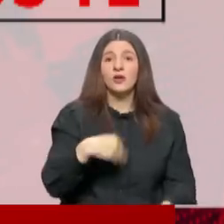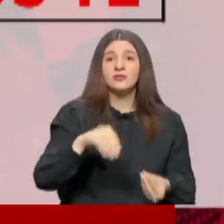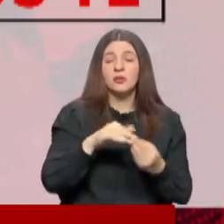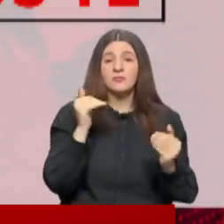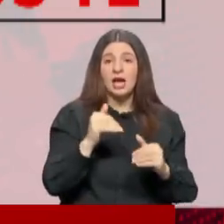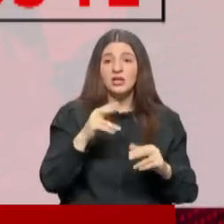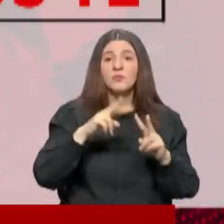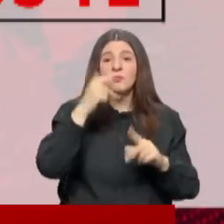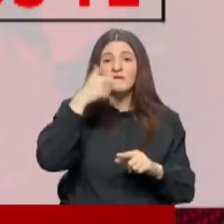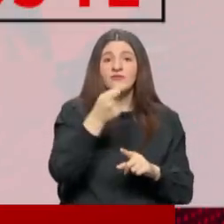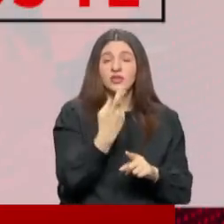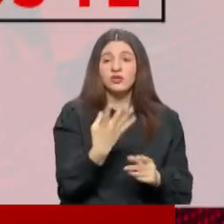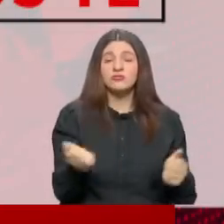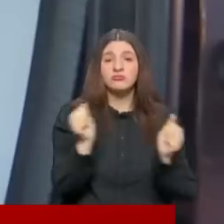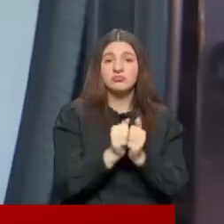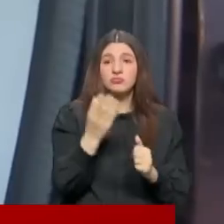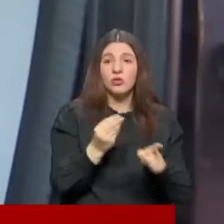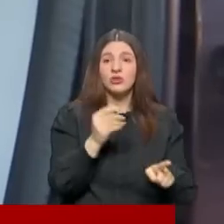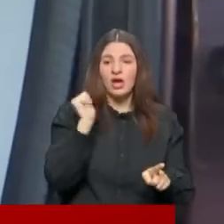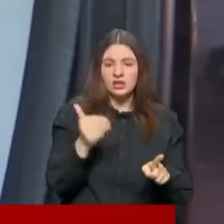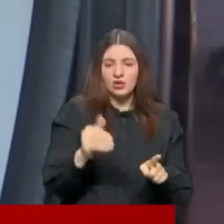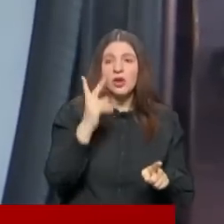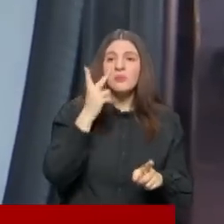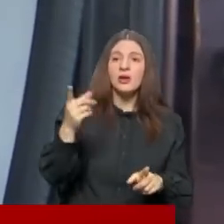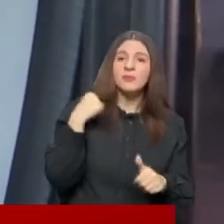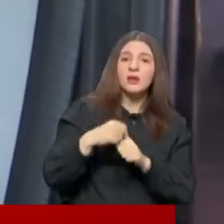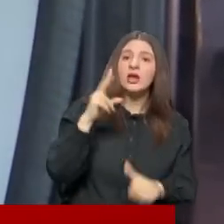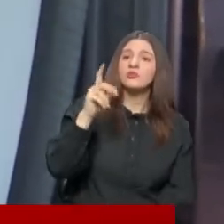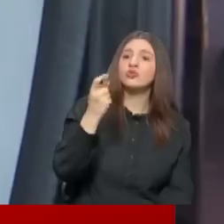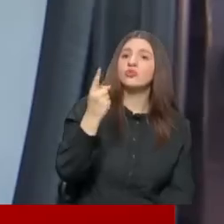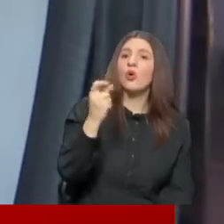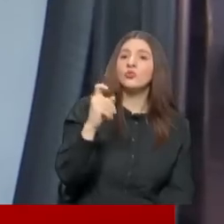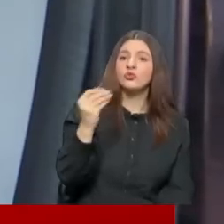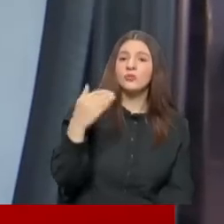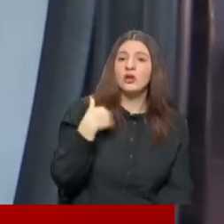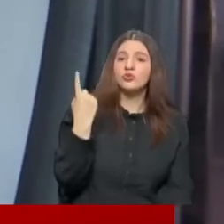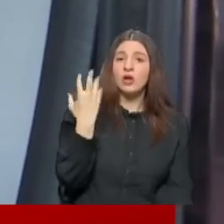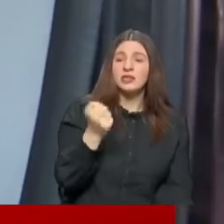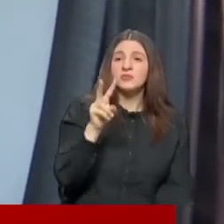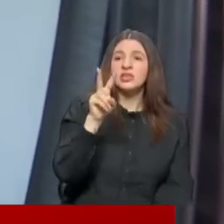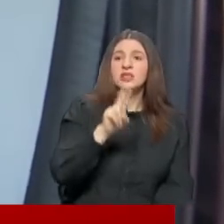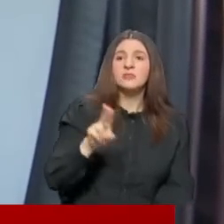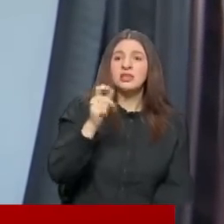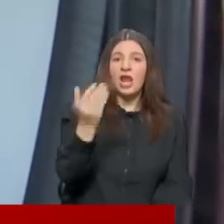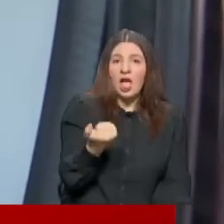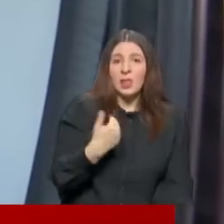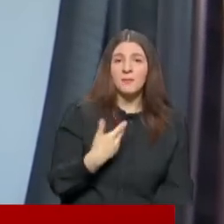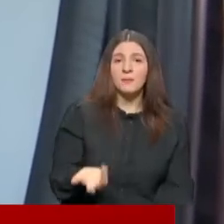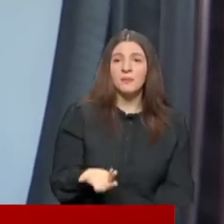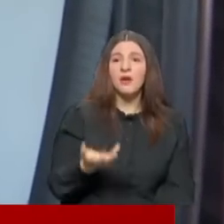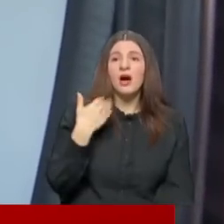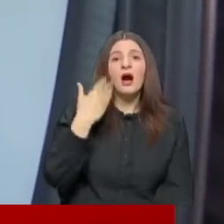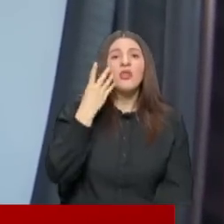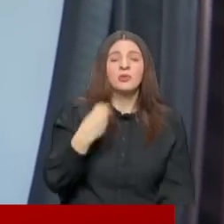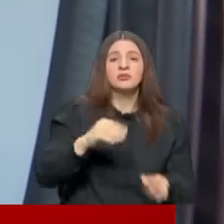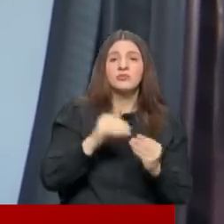geldi. Motorunun fiyatı 4 katına çıktı. Her gün geliyor. Bak gene 29 küsur olmuş. Daha dün aldım. 27-28 liraya daha dün aldık.